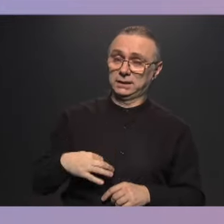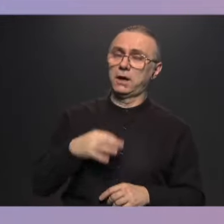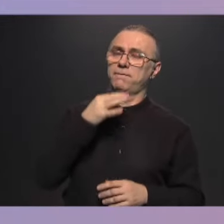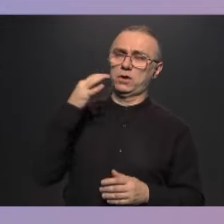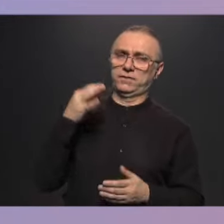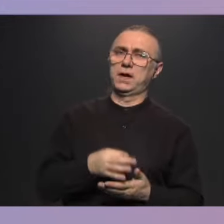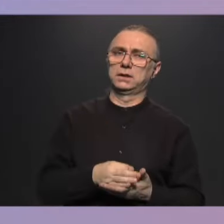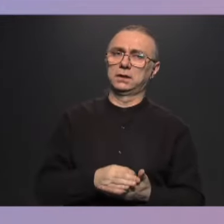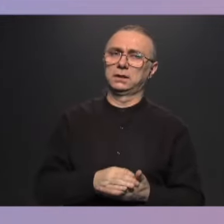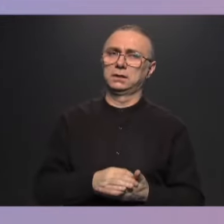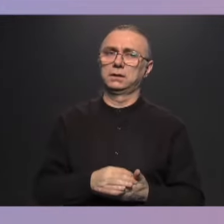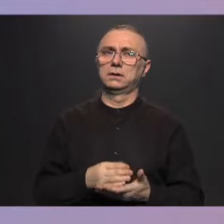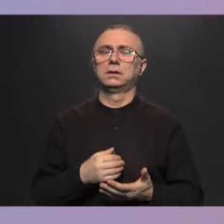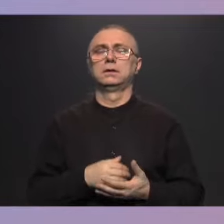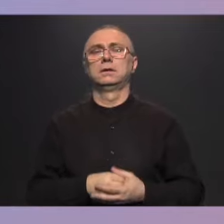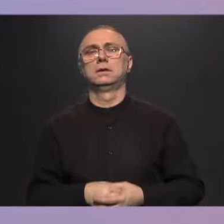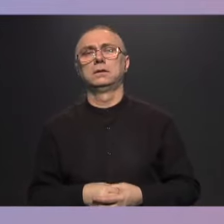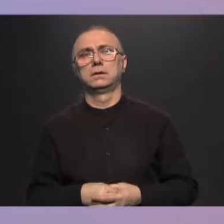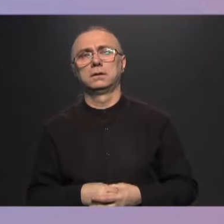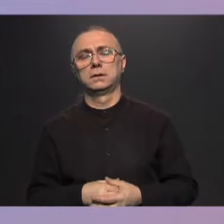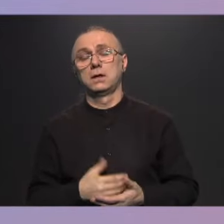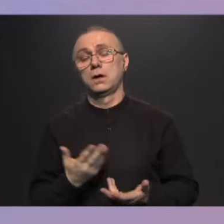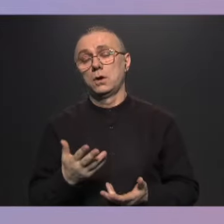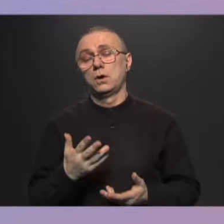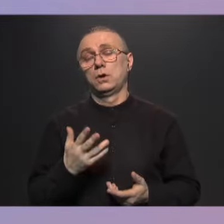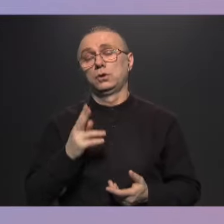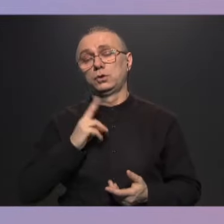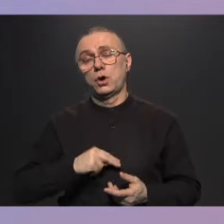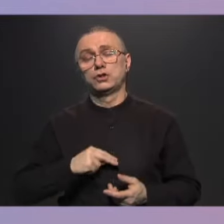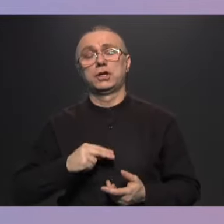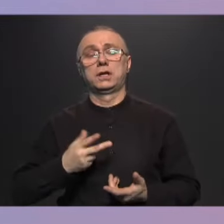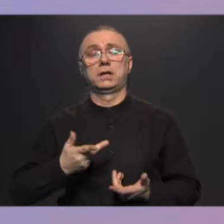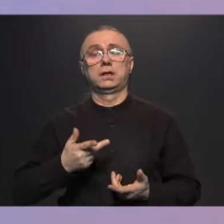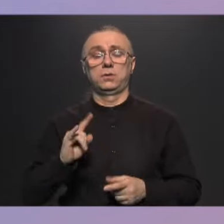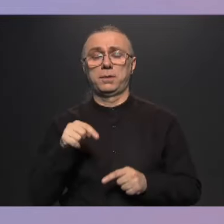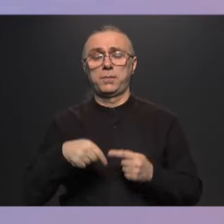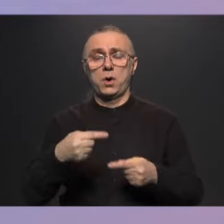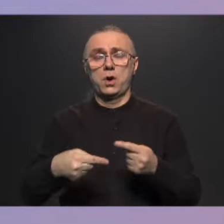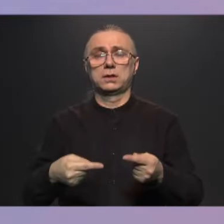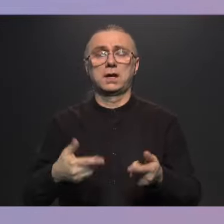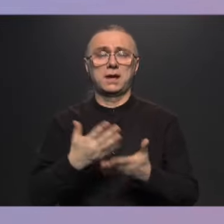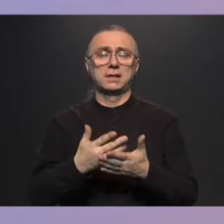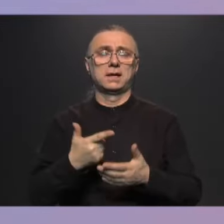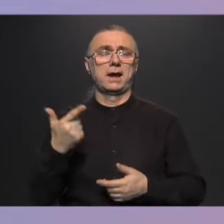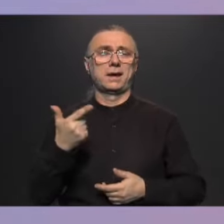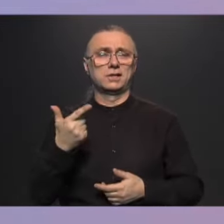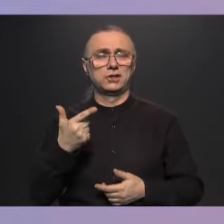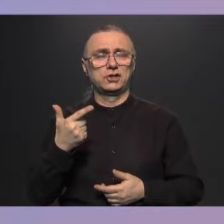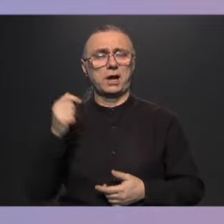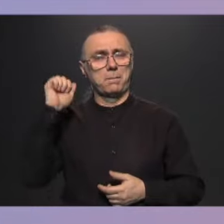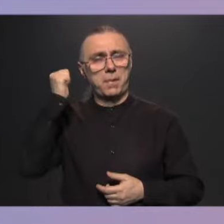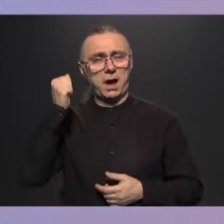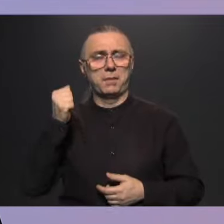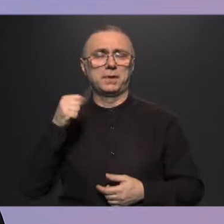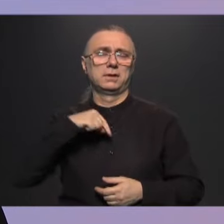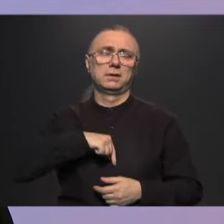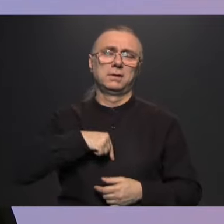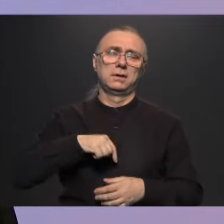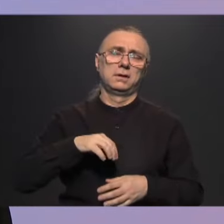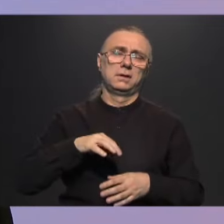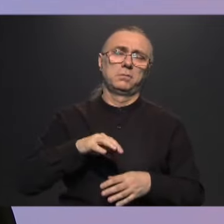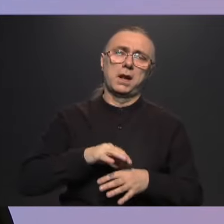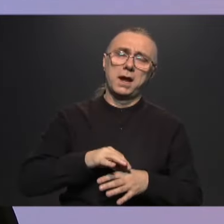и в дочери, естественно, в любом ребенке есть генетическая память его предков. Вот. Поэтому может быть и генетическая болезнь, и предрасположенность там, к